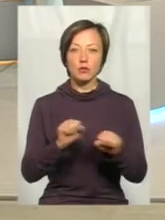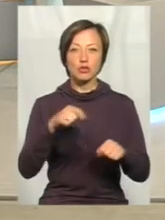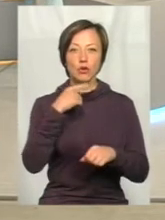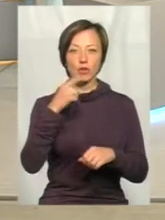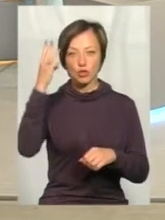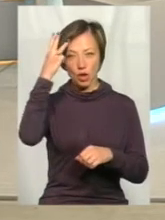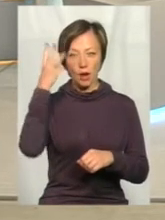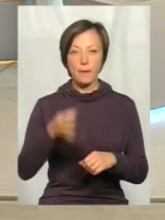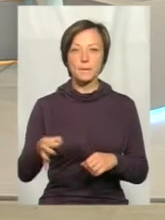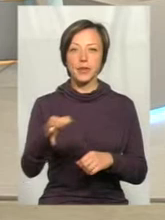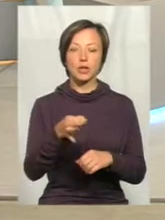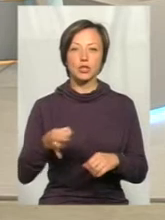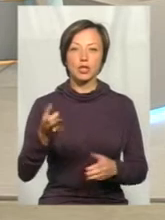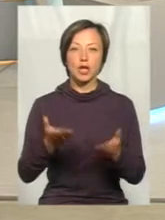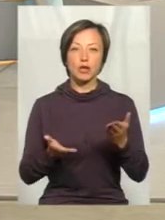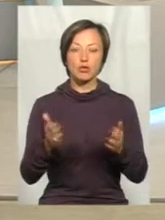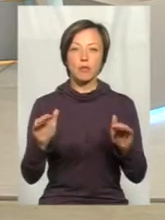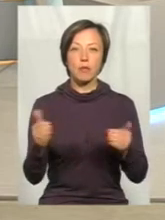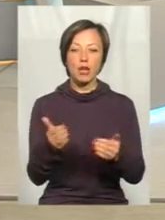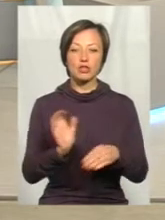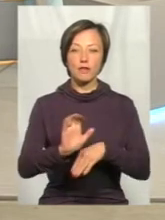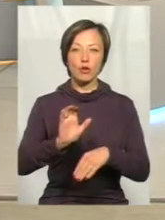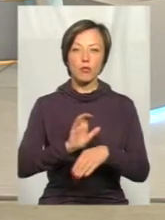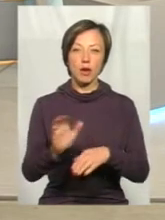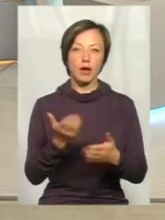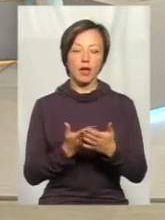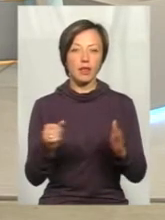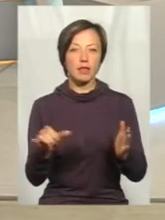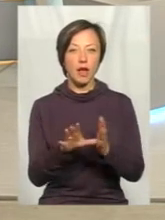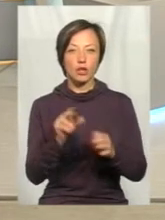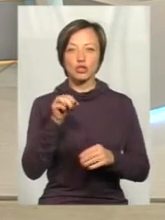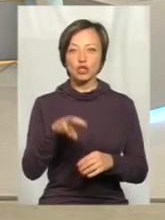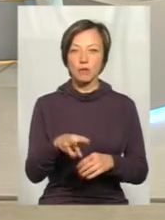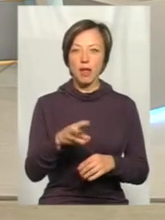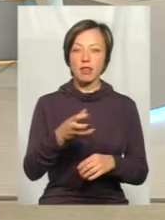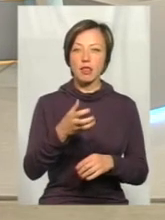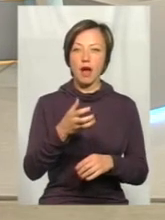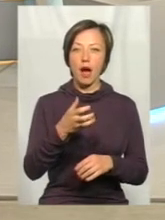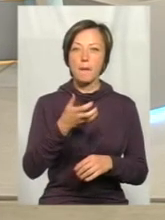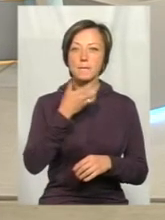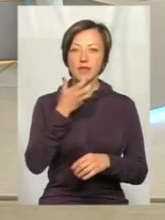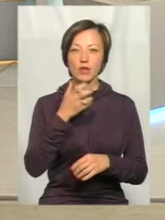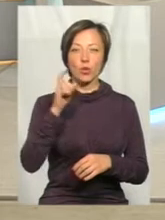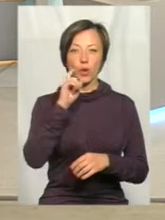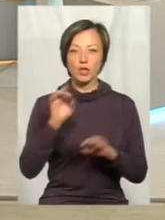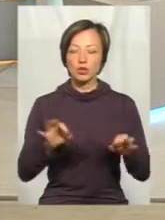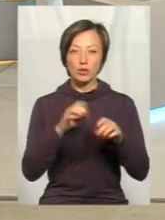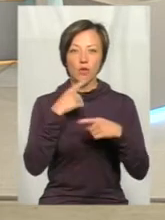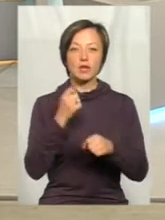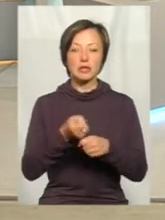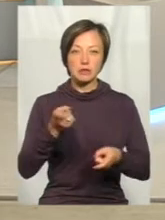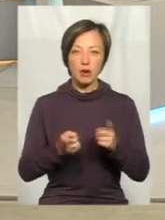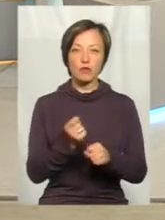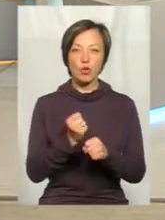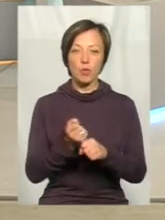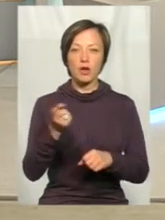там Хмельниччина, вона якщо менше генерує там енергії, ніж на південь України, то тут нічого не можна робити. Насправді